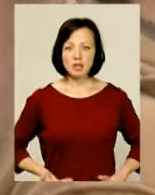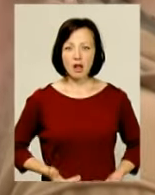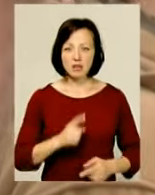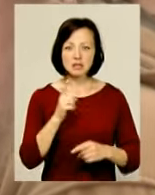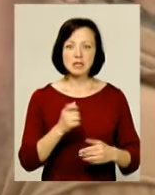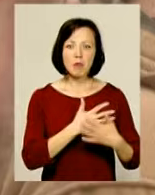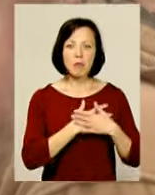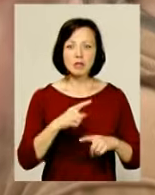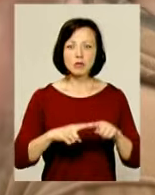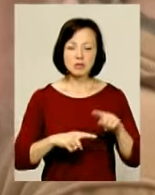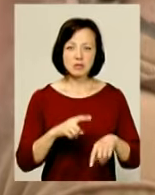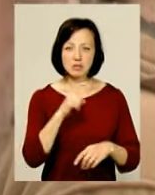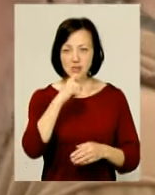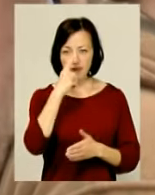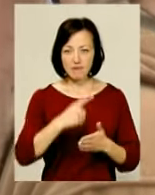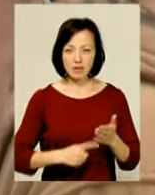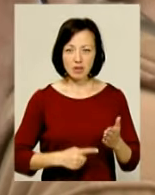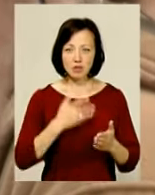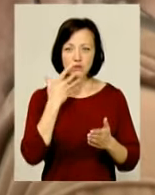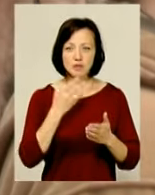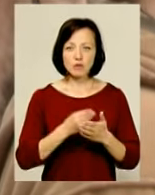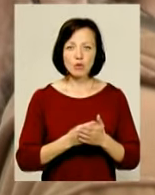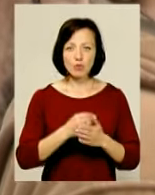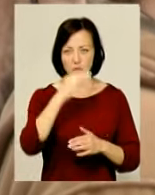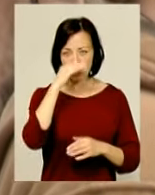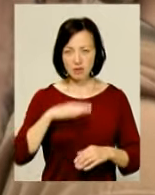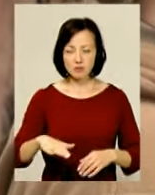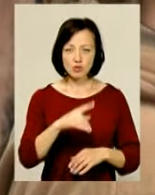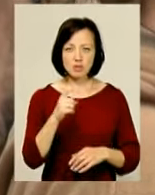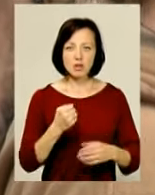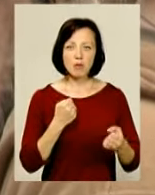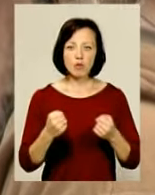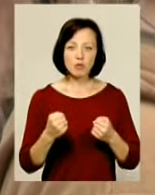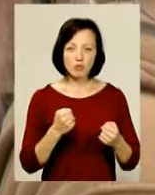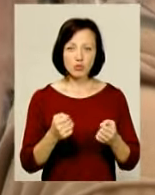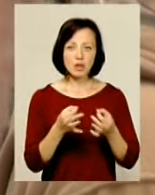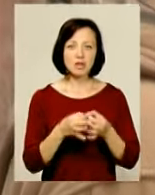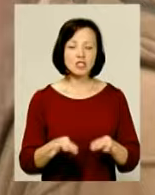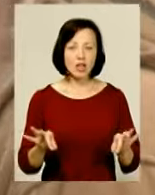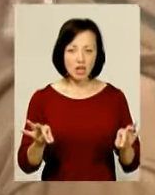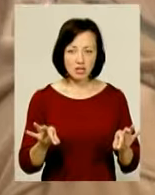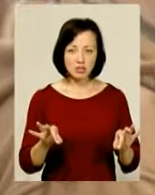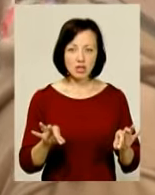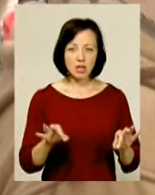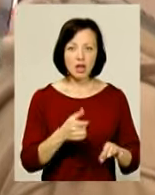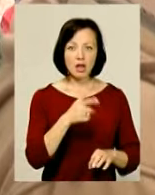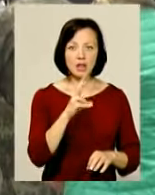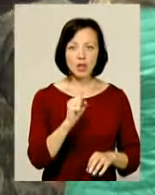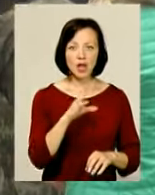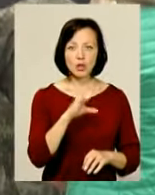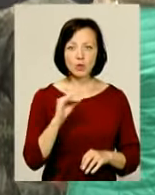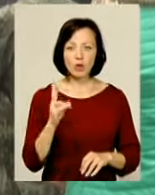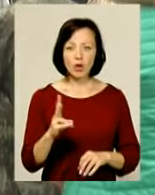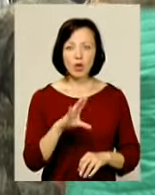патріотизм, за віру, свою батьківщину, за боротьбу за її незалежність Гнатюк Юрій Вікторович.